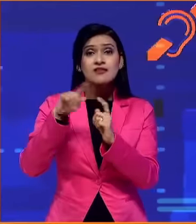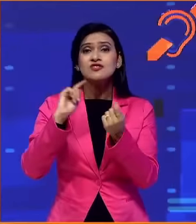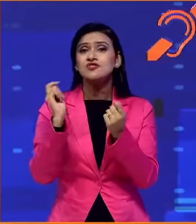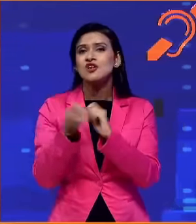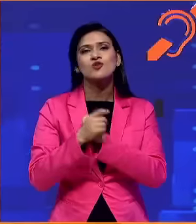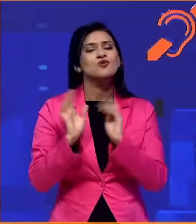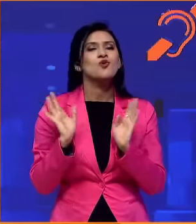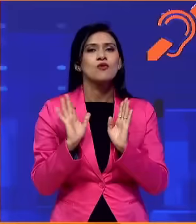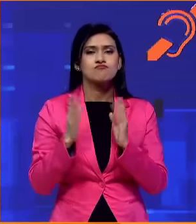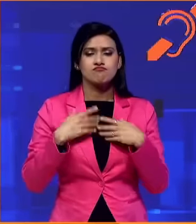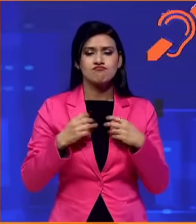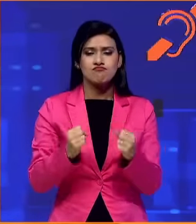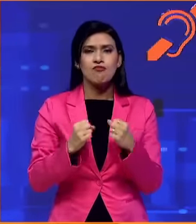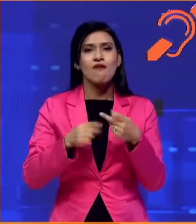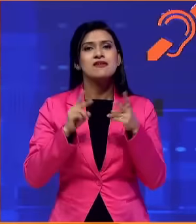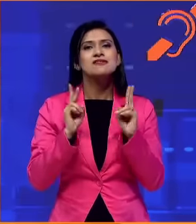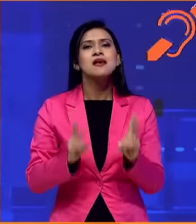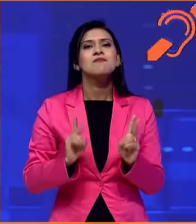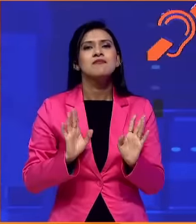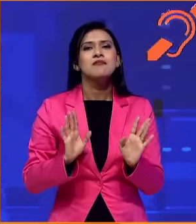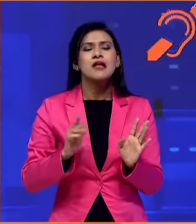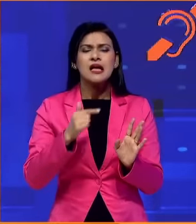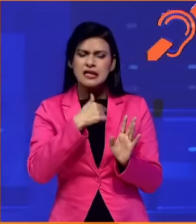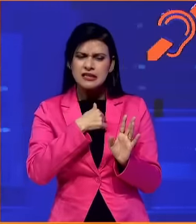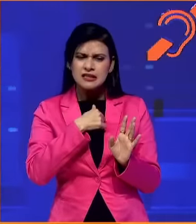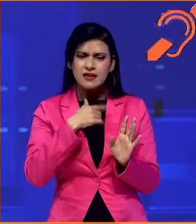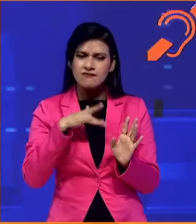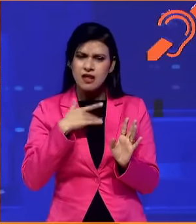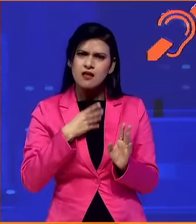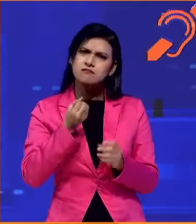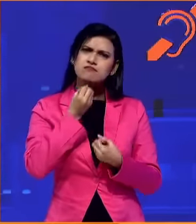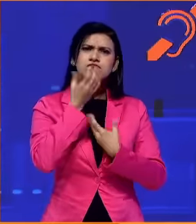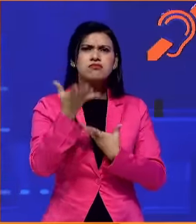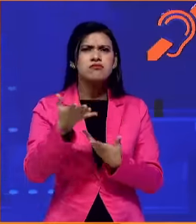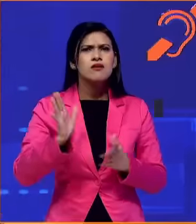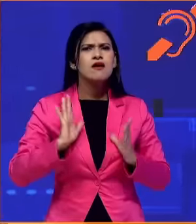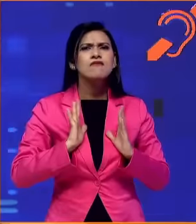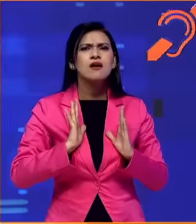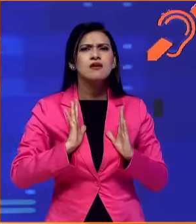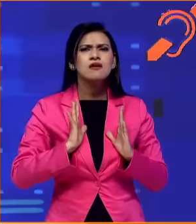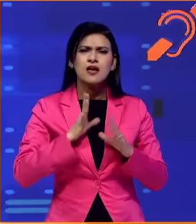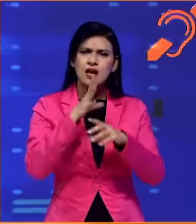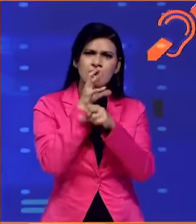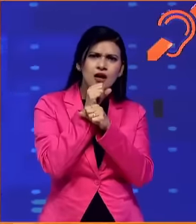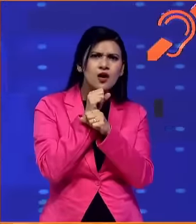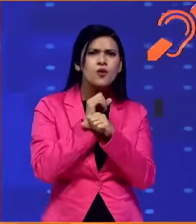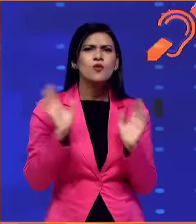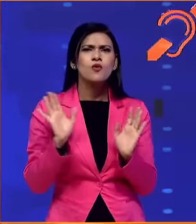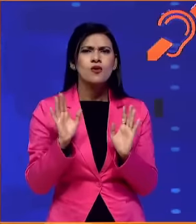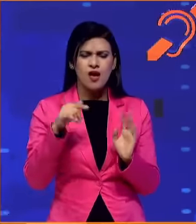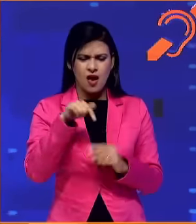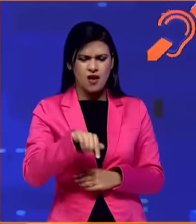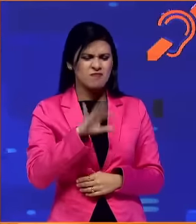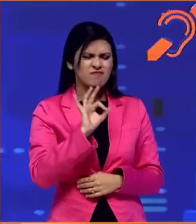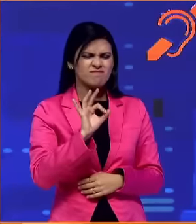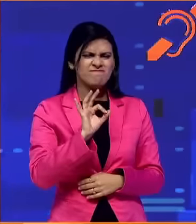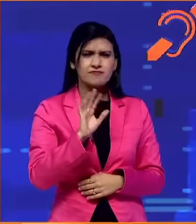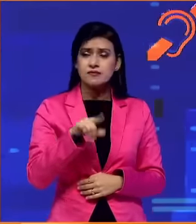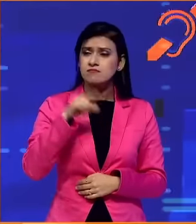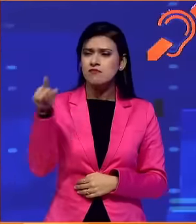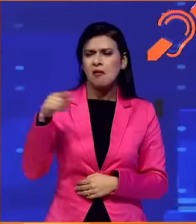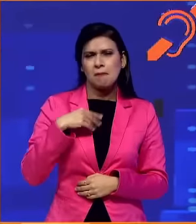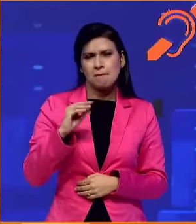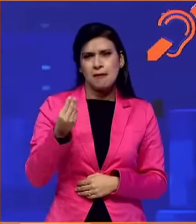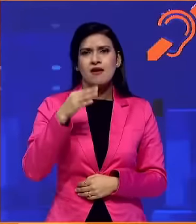हमें अपनेरास्तेपरचलतेरहनाचाहिए।अगर आपकेमनमेंकुछहै,तोआपकोस्पष्टरूपसेबोलनाचाहिए, औरअगरआपकहनाचाहतेहैं,"मुझे यहांअच्छानहींलगरहाहैऔरमेरेपासएकबेहतरप्रस्तावहै,"तो आपको